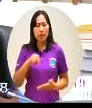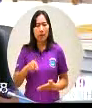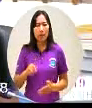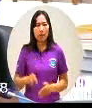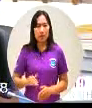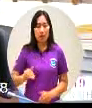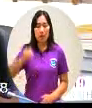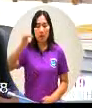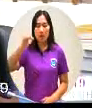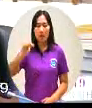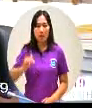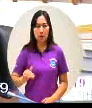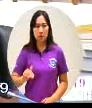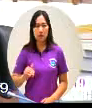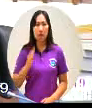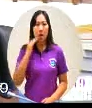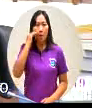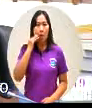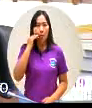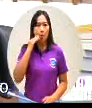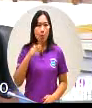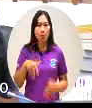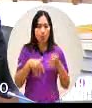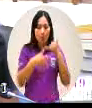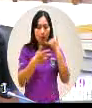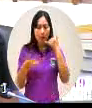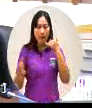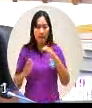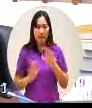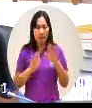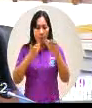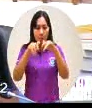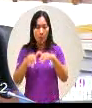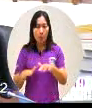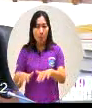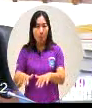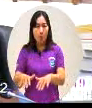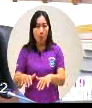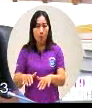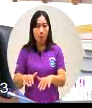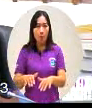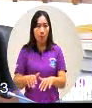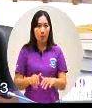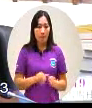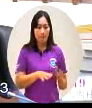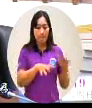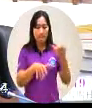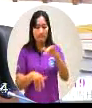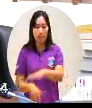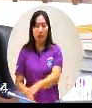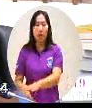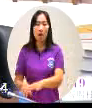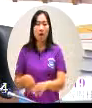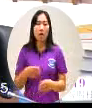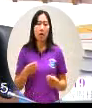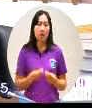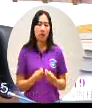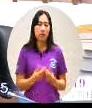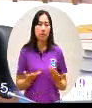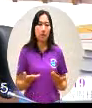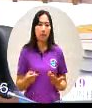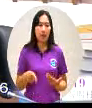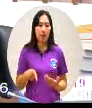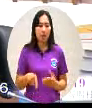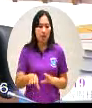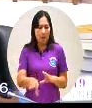嘛， 排 水 啦， 上潮的时阵，一水就灌倒去啦，所以讲 你该黄潮闸门， 伫个适当的所在一定爱做一个抽水站嘛，